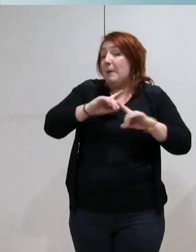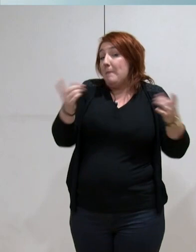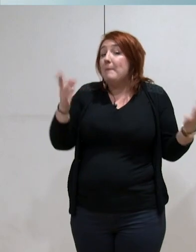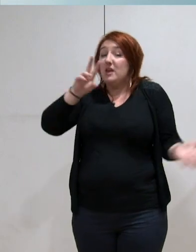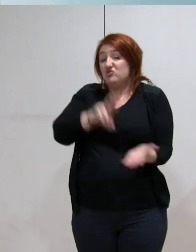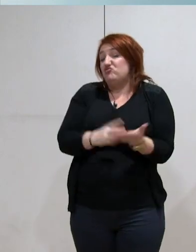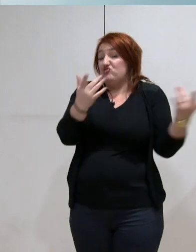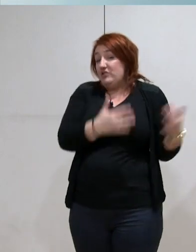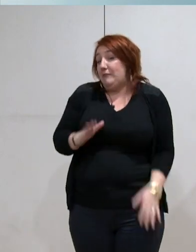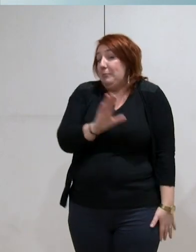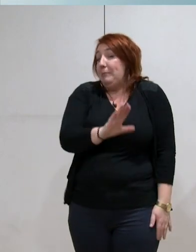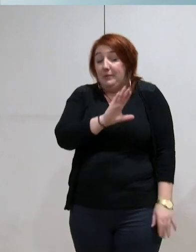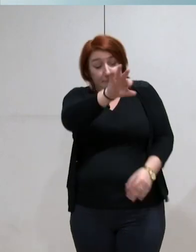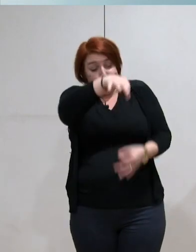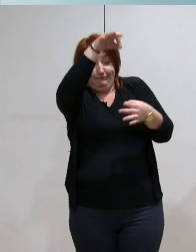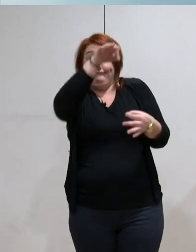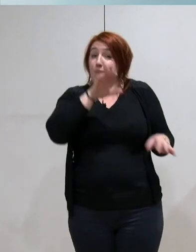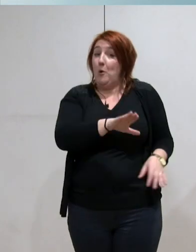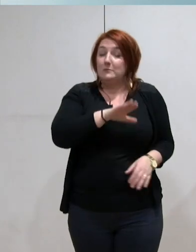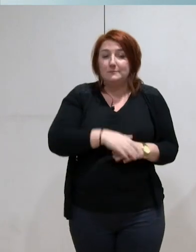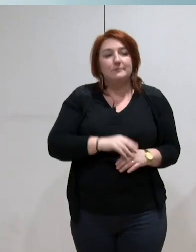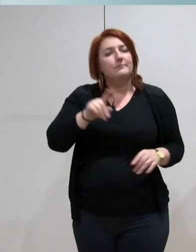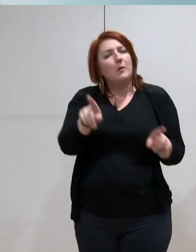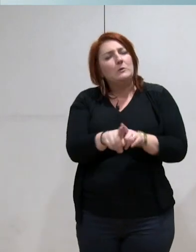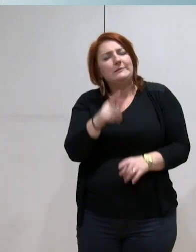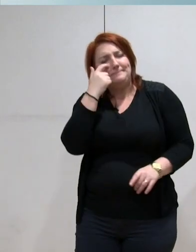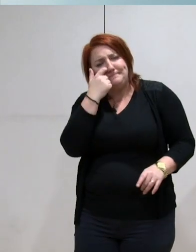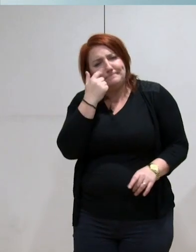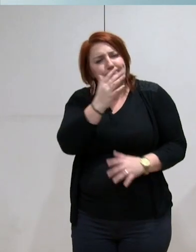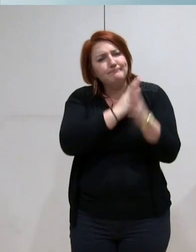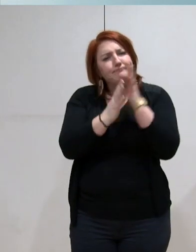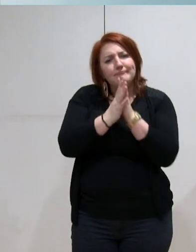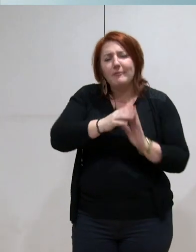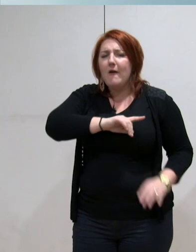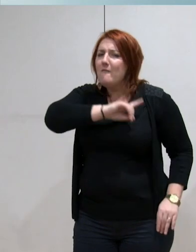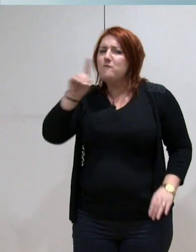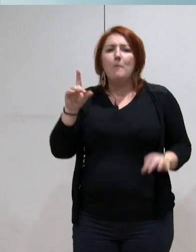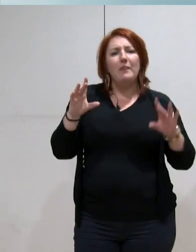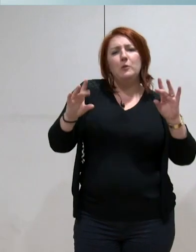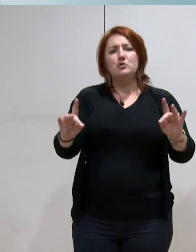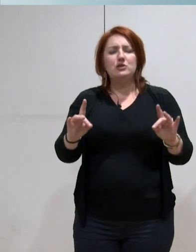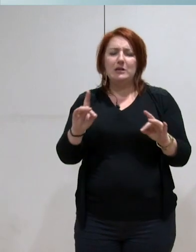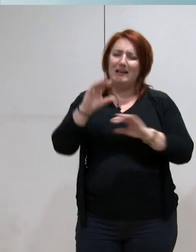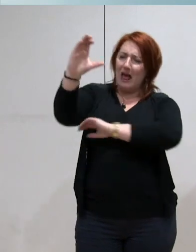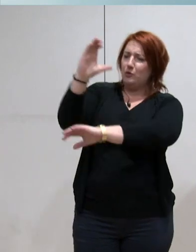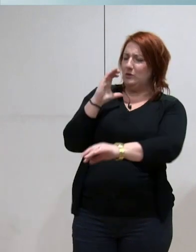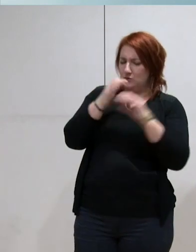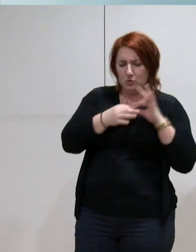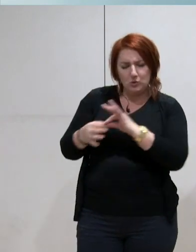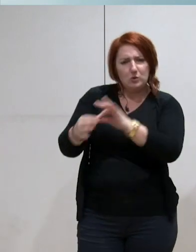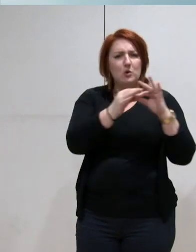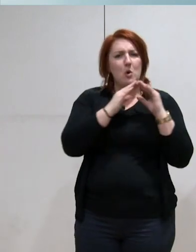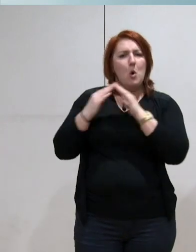rapport par ailleurs que l'on ne devrait pas toucher à la notation de solidarité communautaire soit quand même